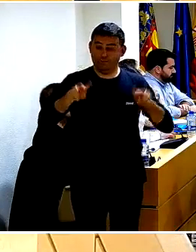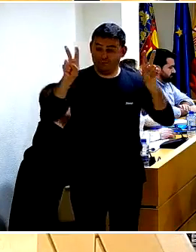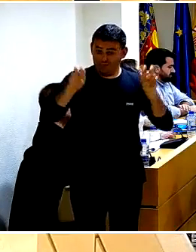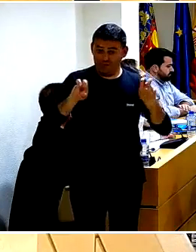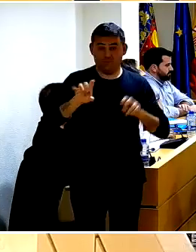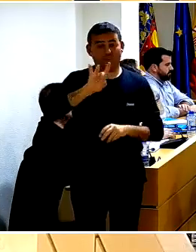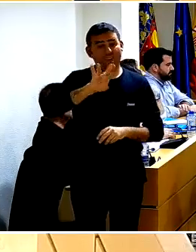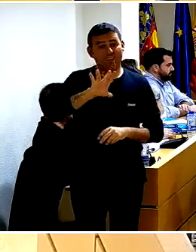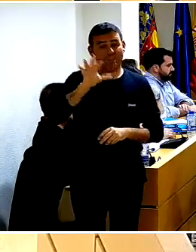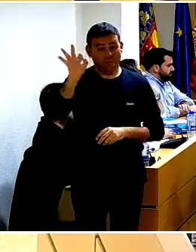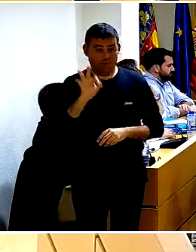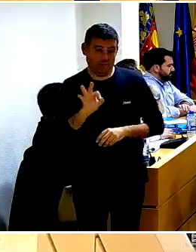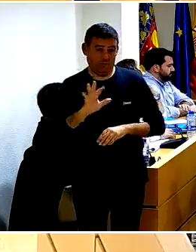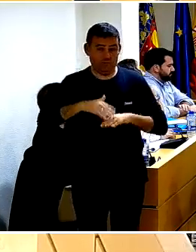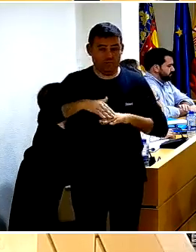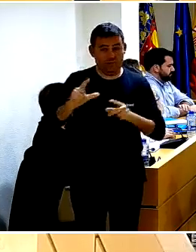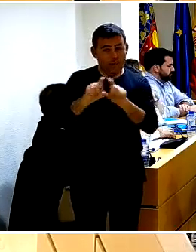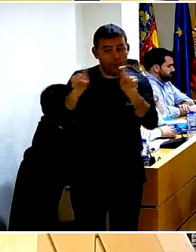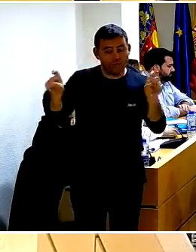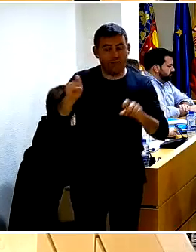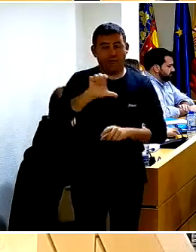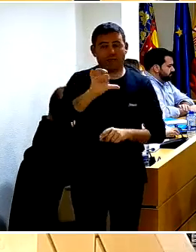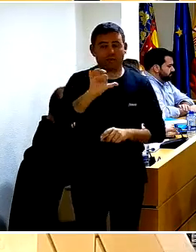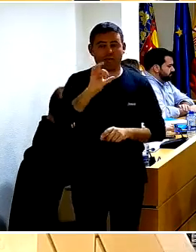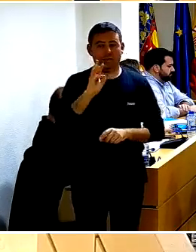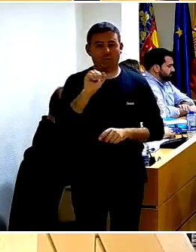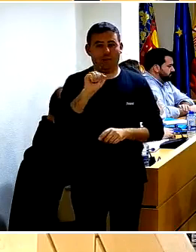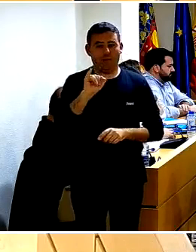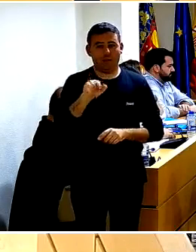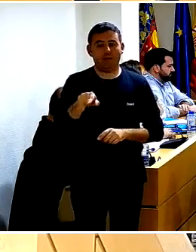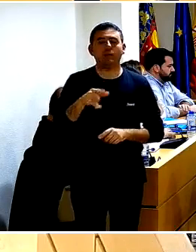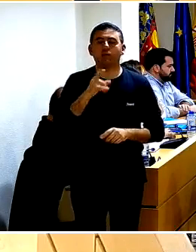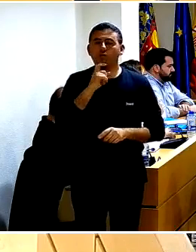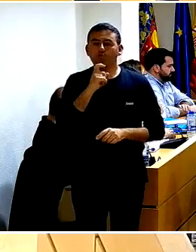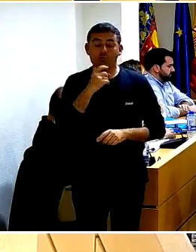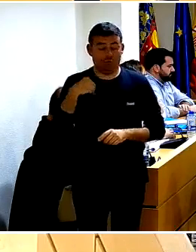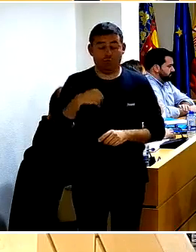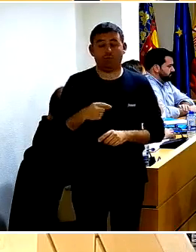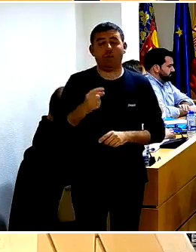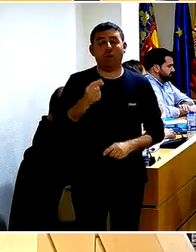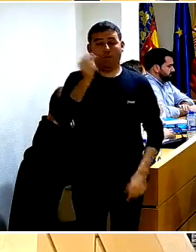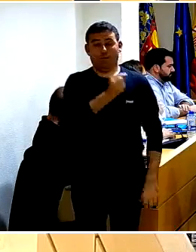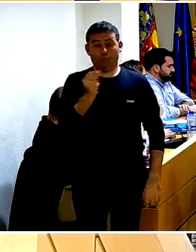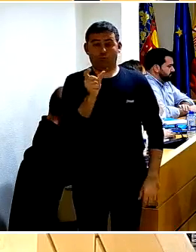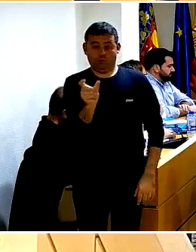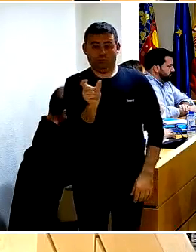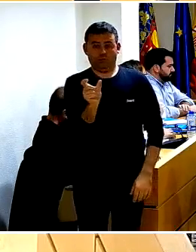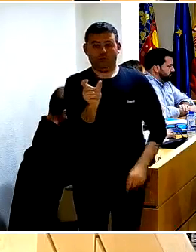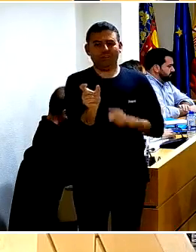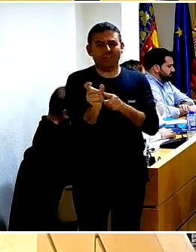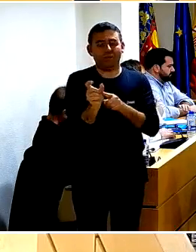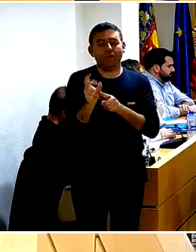s'explica molt bé perquè els pressupostos estan prorrogats, els pressupostos que teníem vigents eren